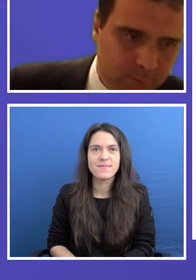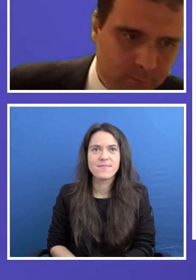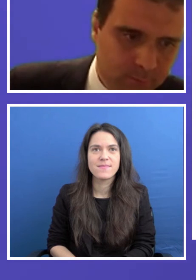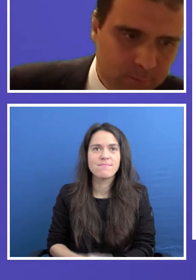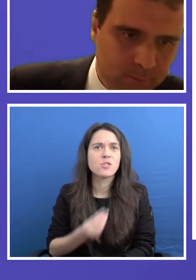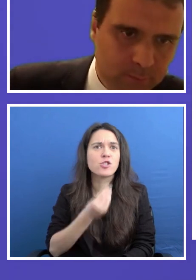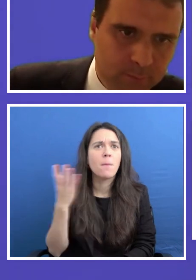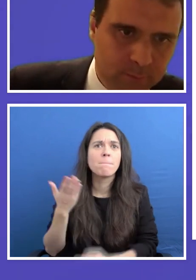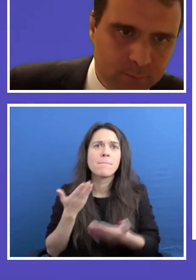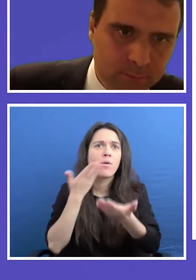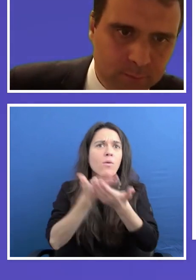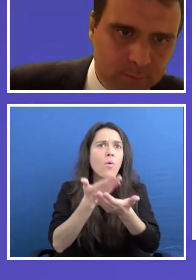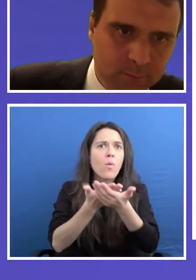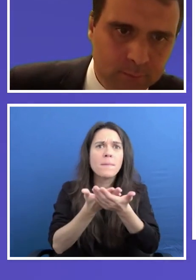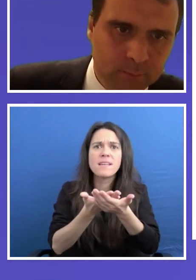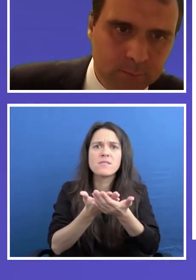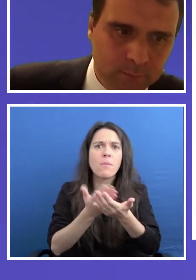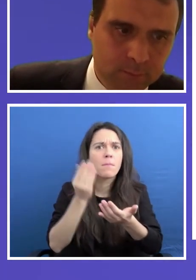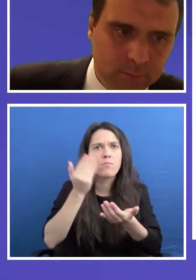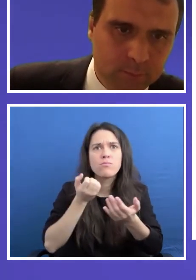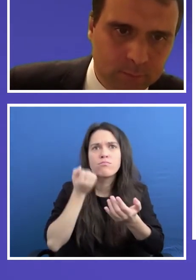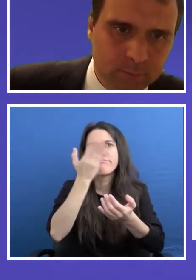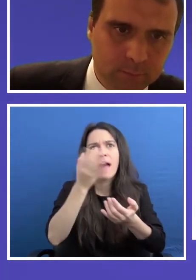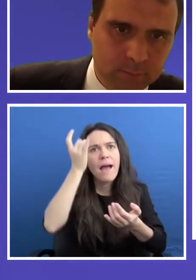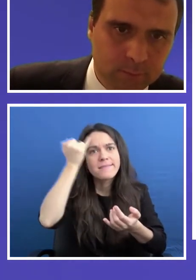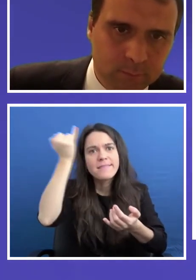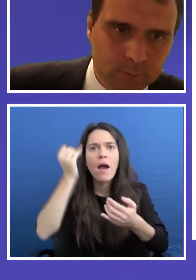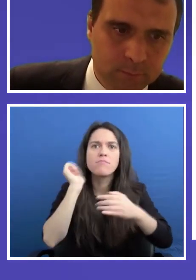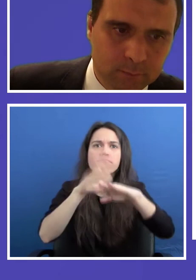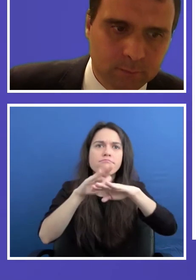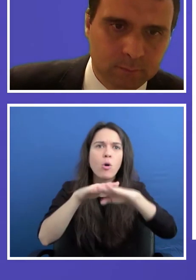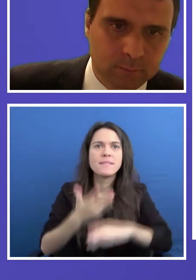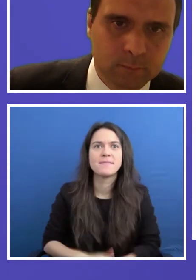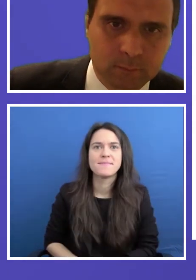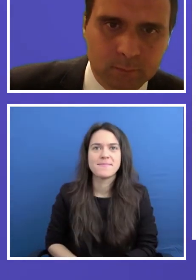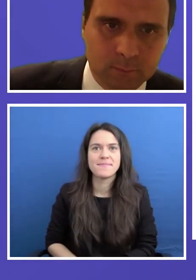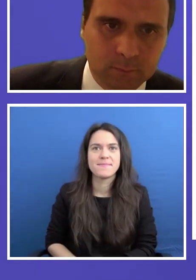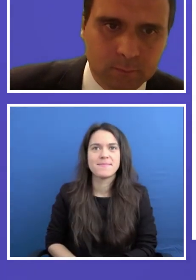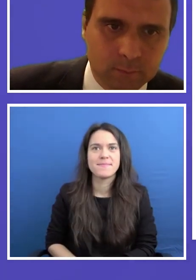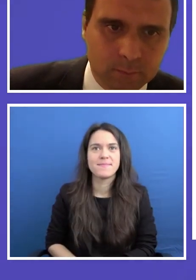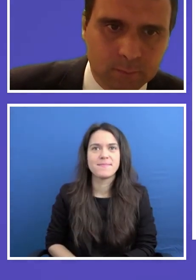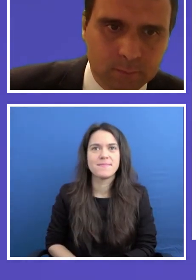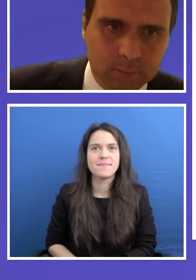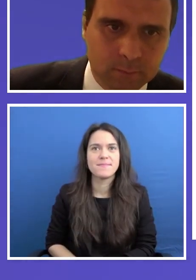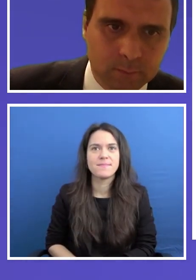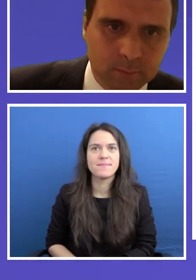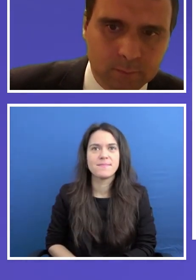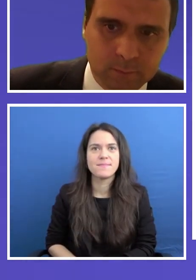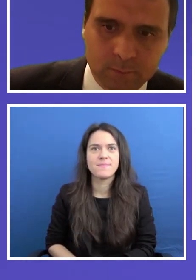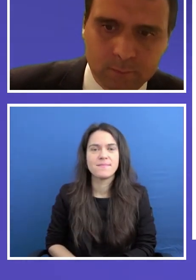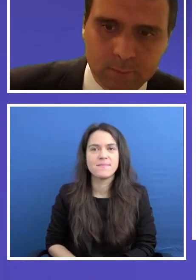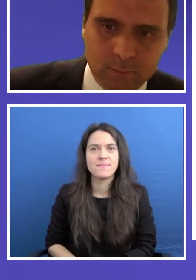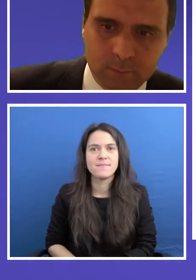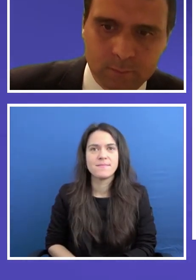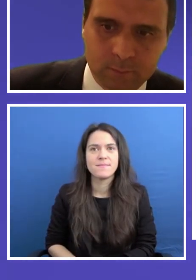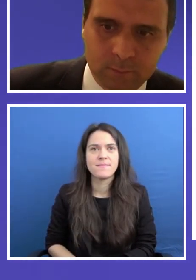انا عايزه بس استغل ان احنا نعمل حاجه ستوري كده يعني على الفيسبوك او على مواقع التواصل الاجتماعي